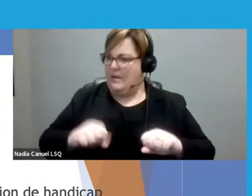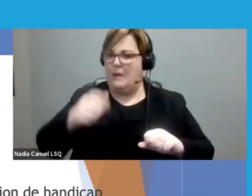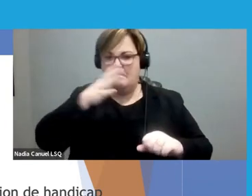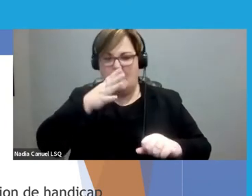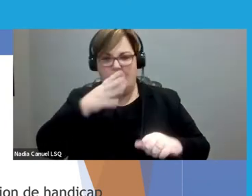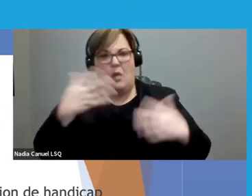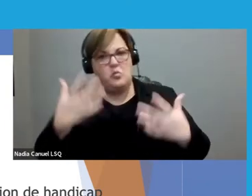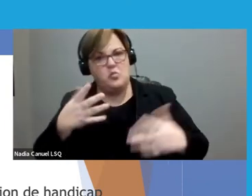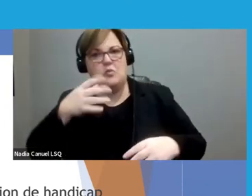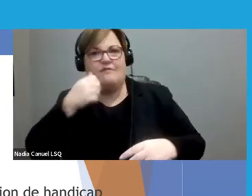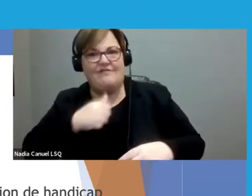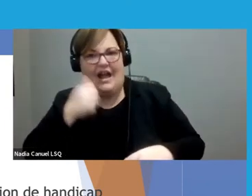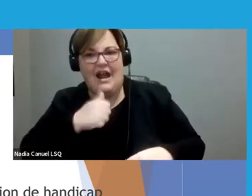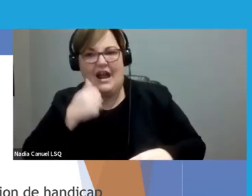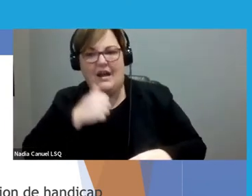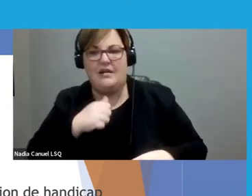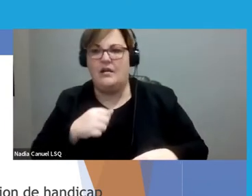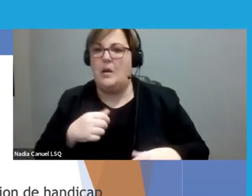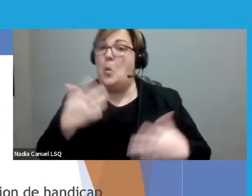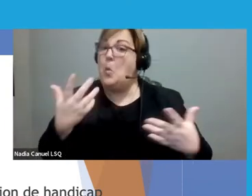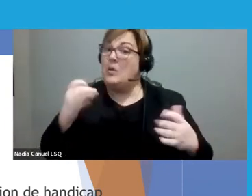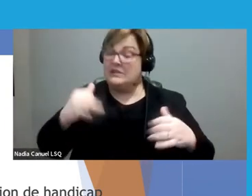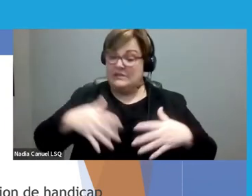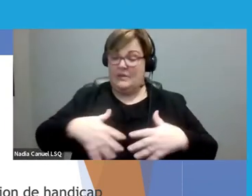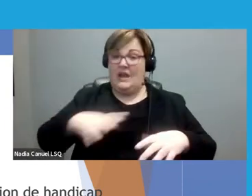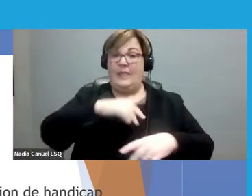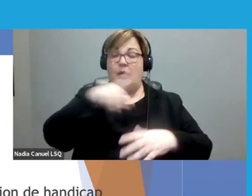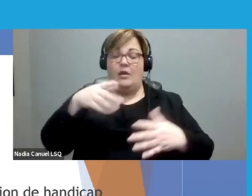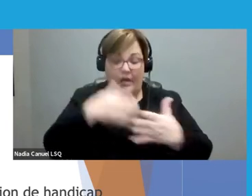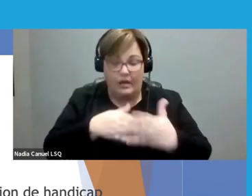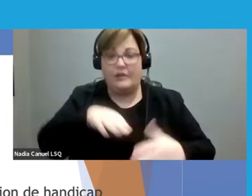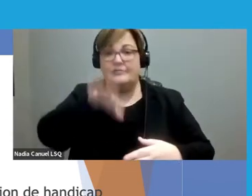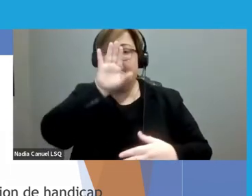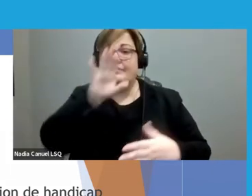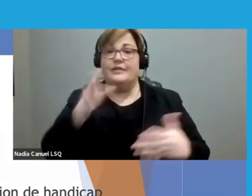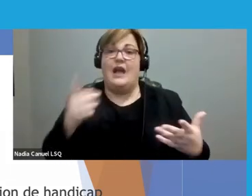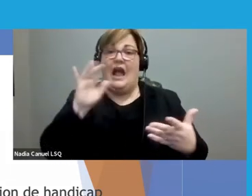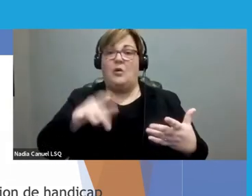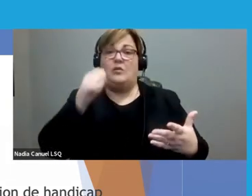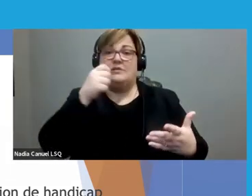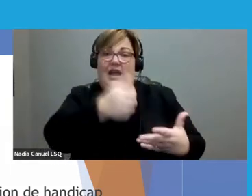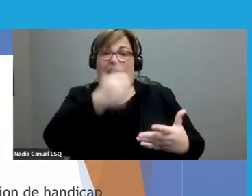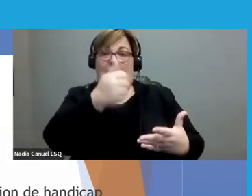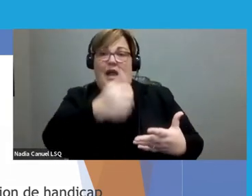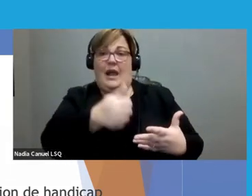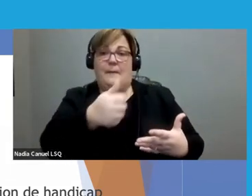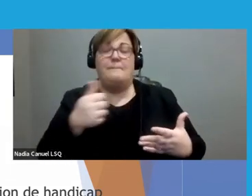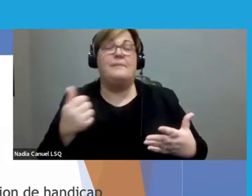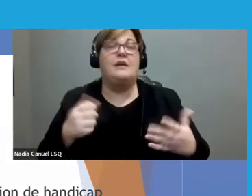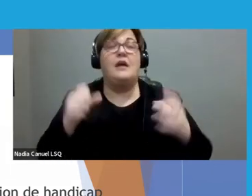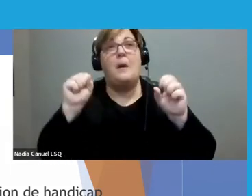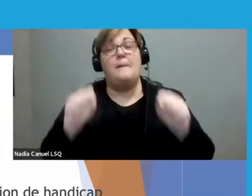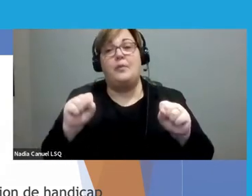autant être un obstacle à la fuite, étant donné que la femme peut